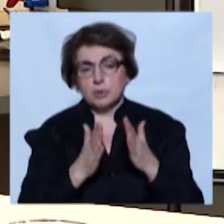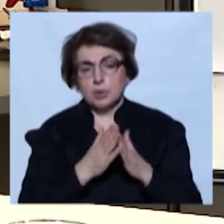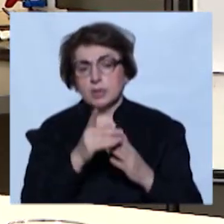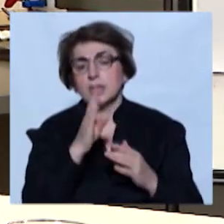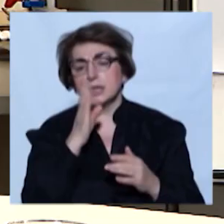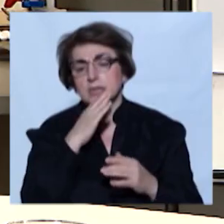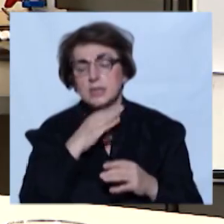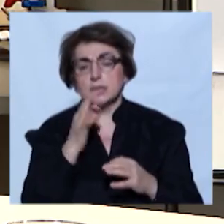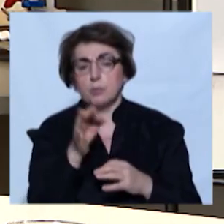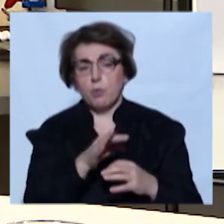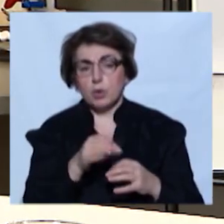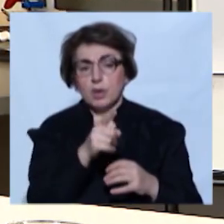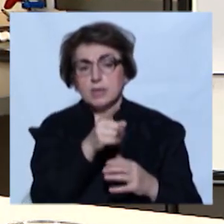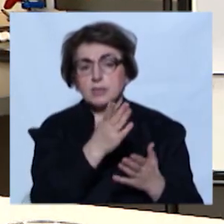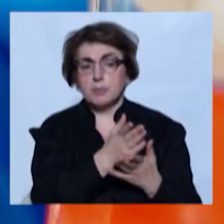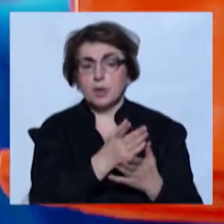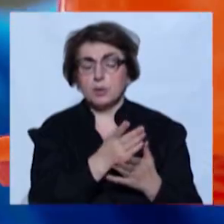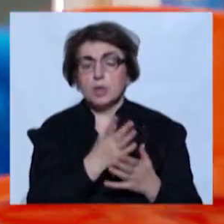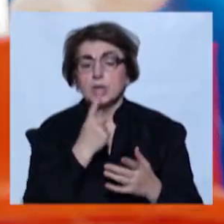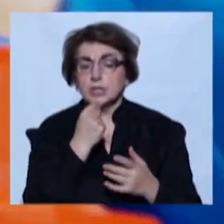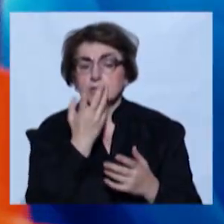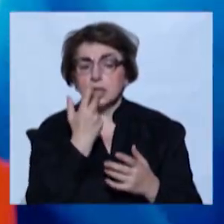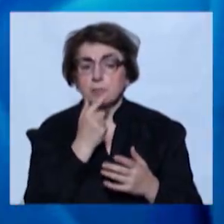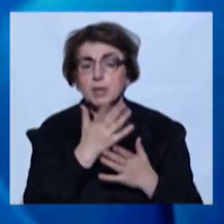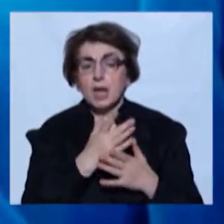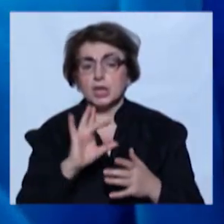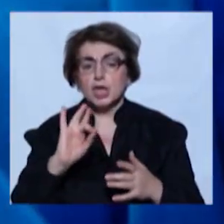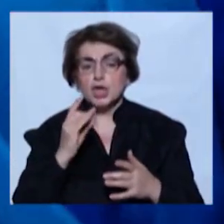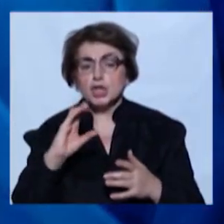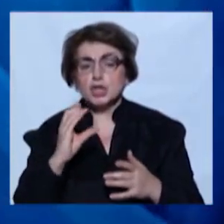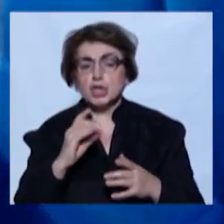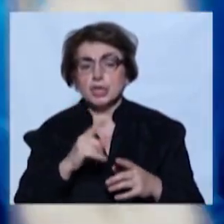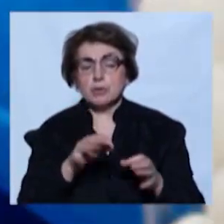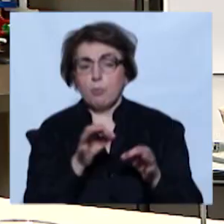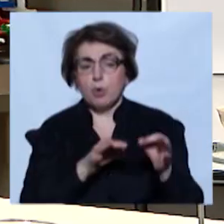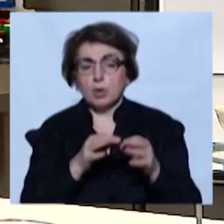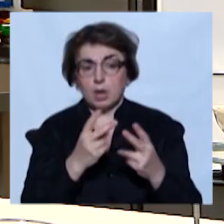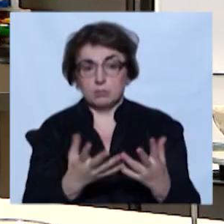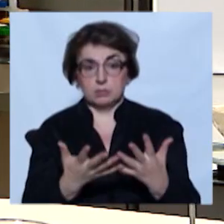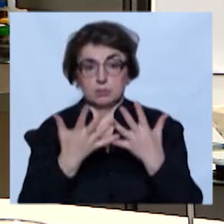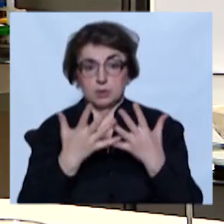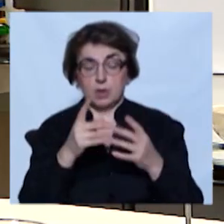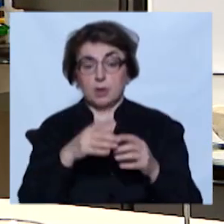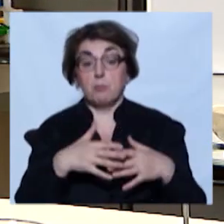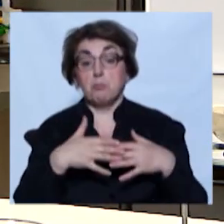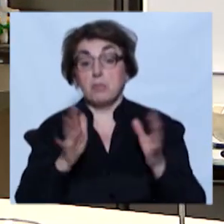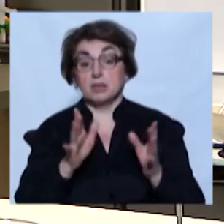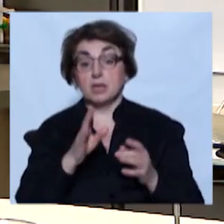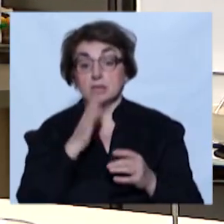წყლის მოლეკულები და ეს ცხიმის მოლეკულები და სიმკვრივე აქაც კი ნათლად ჩანს, წყლის სიმკვრივე